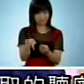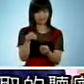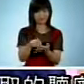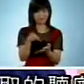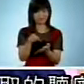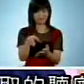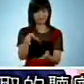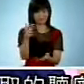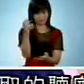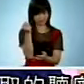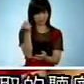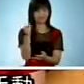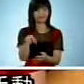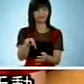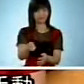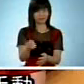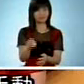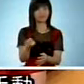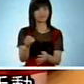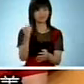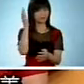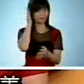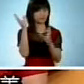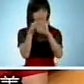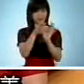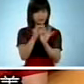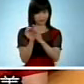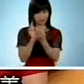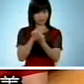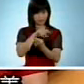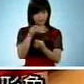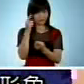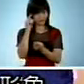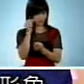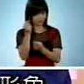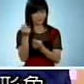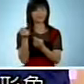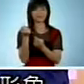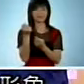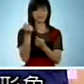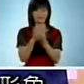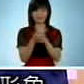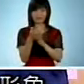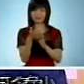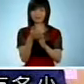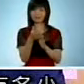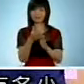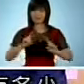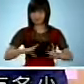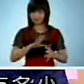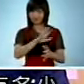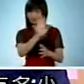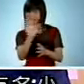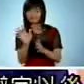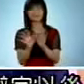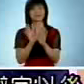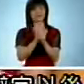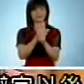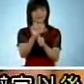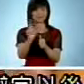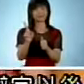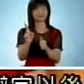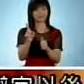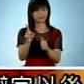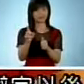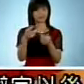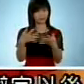这次争取的听奥这样的一个活动啊，对我们的意义以及国际上的形象，对我们的帮助有多少？ 我觉得重点是